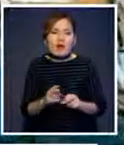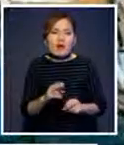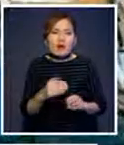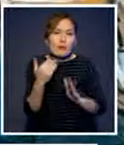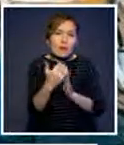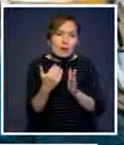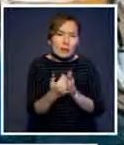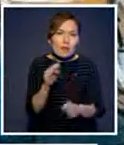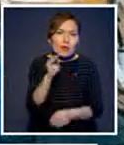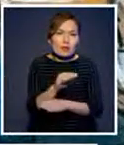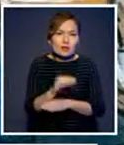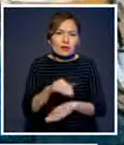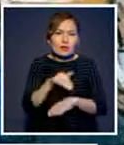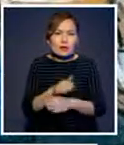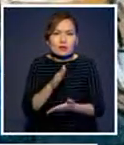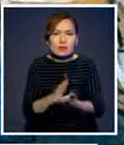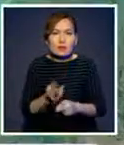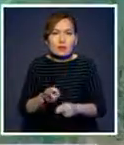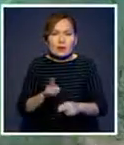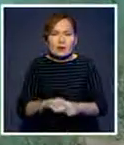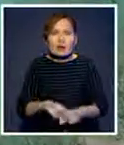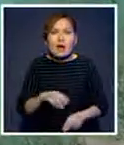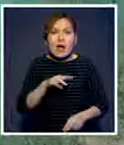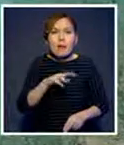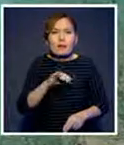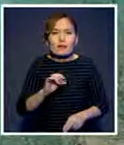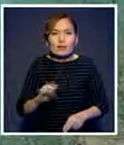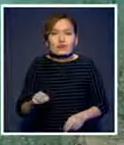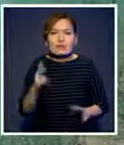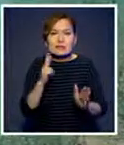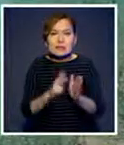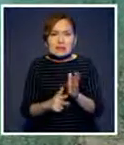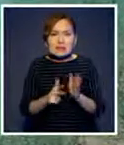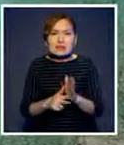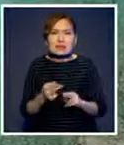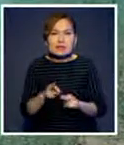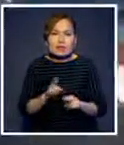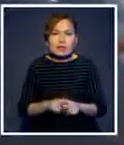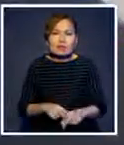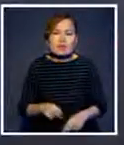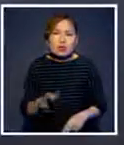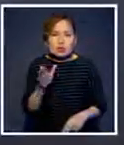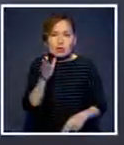де мұны жоққа шығарып отыр. Ал кінәлері дәлелденсе, Манафорт 80, ал Гейтс 70 жылға сотталуы мүмкін.